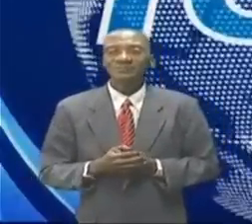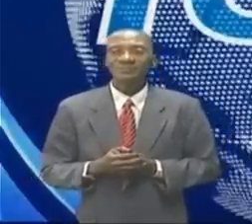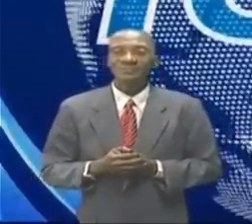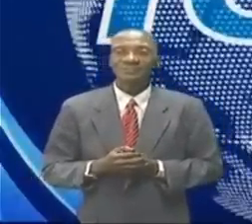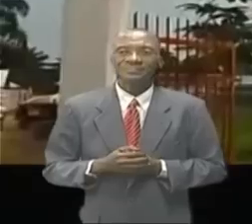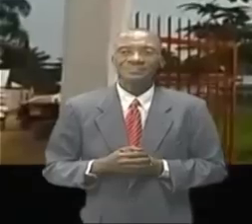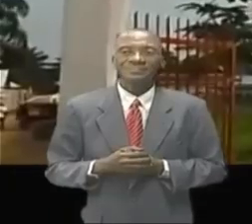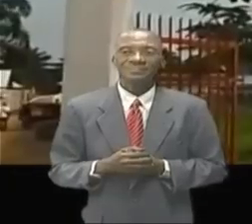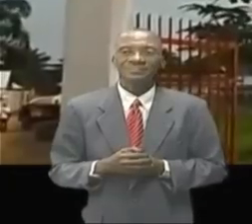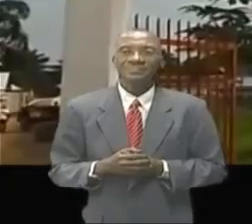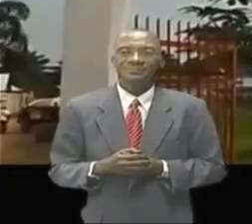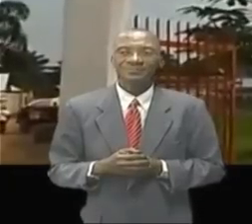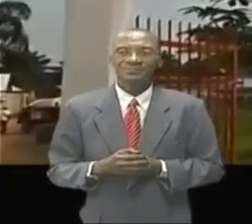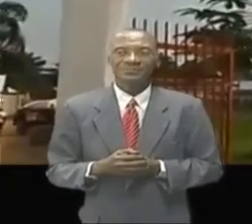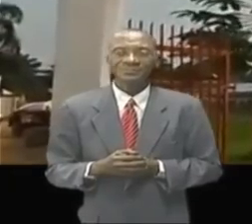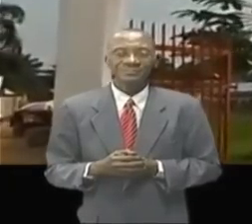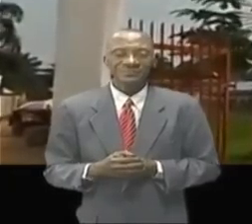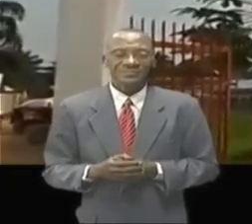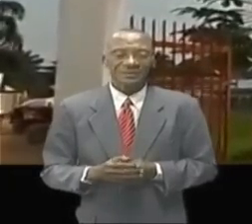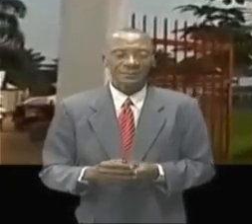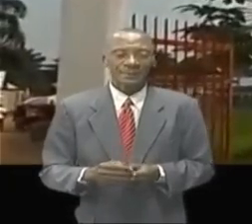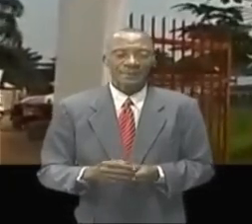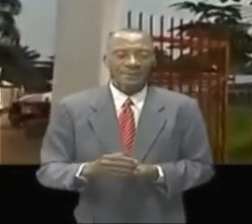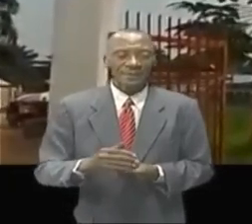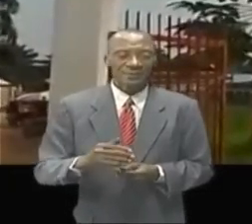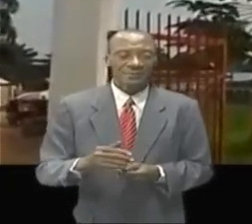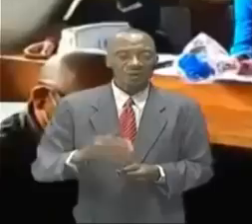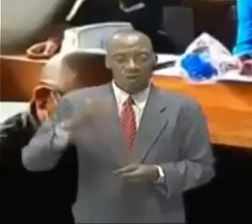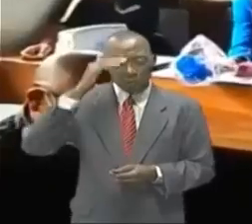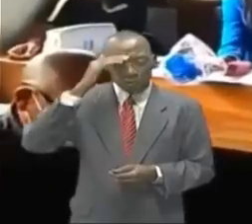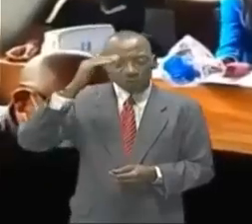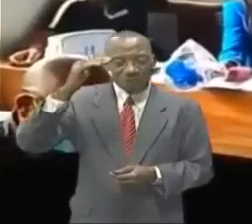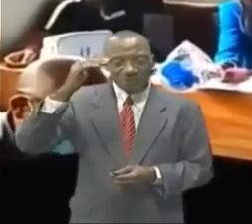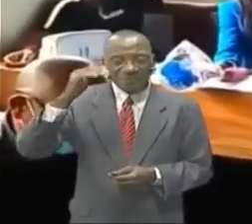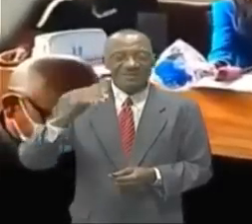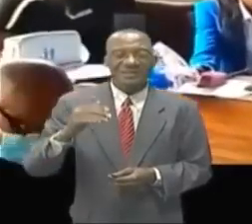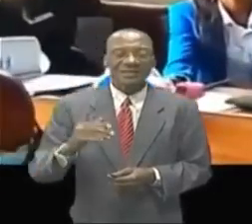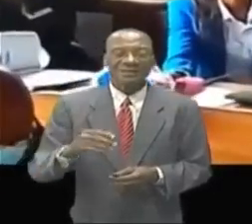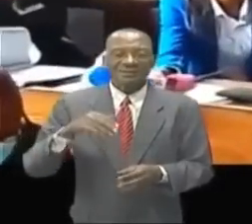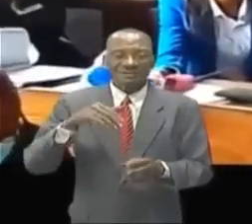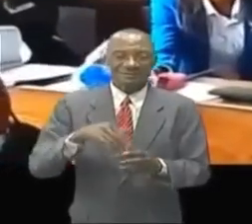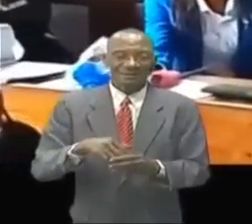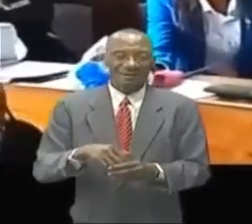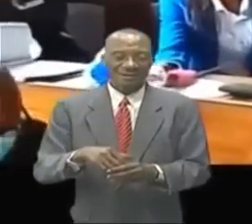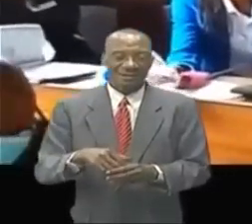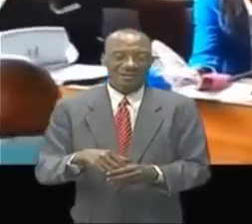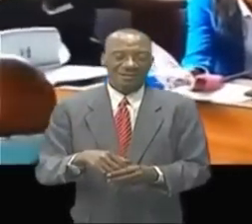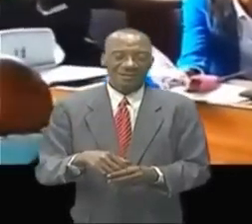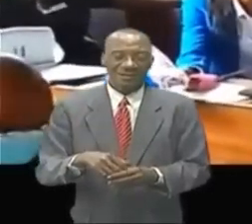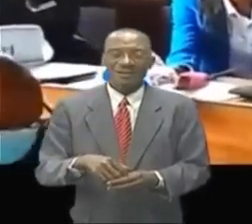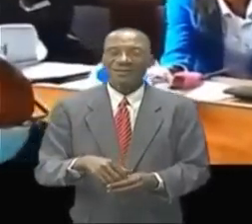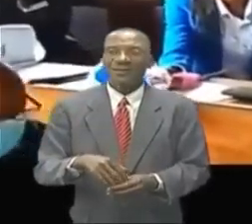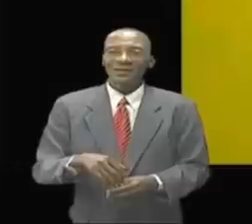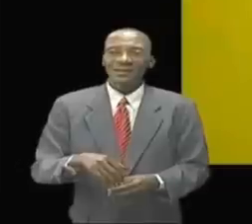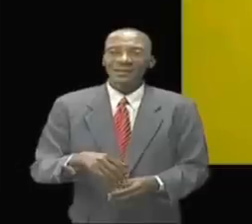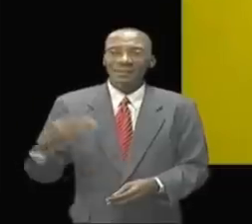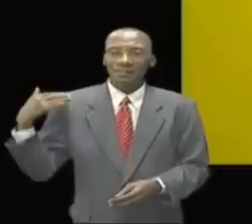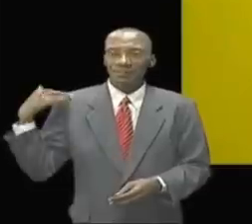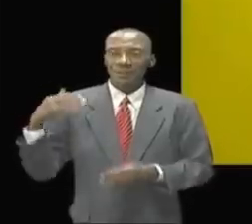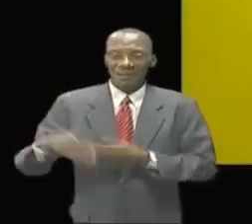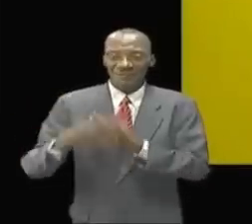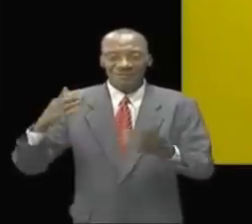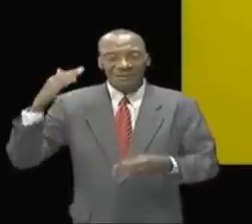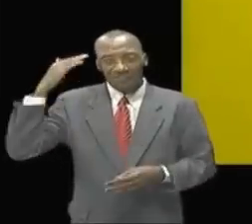Mbandaka. À l'Institut supérieur de technique médicale de Mbandaka, 7 récipiendaires, dont 4 femmes et 3 hommes, ont soutenu